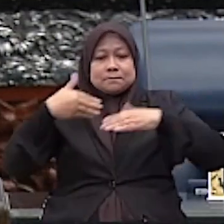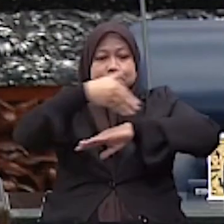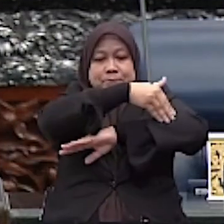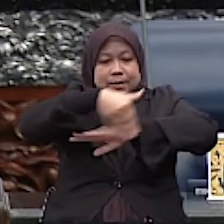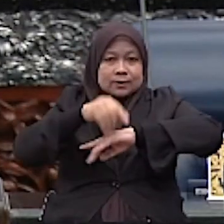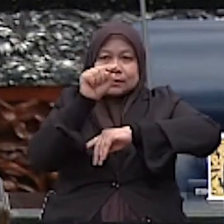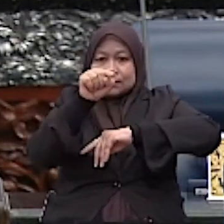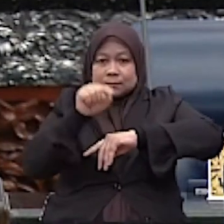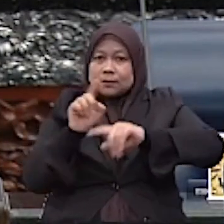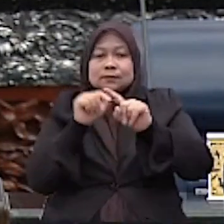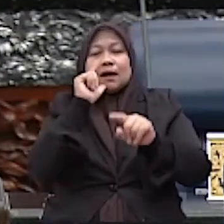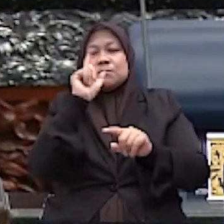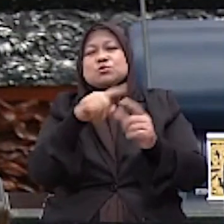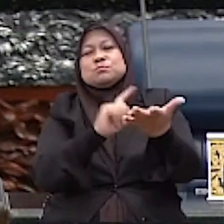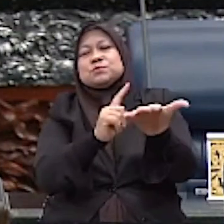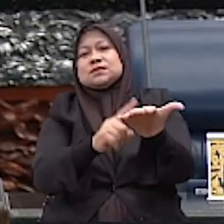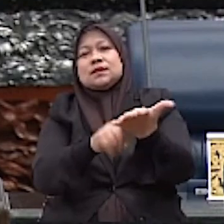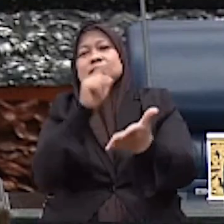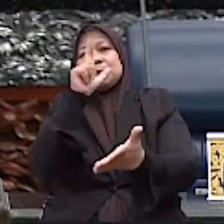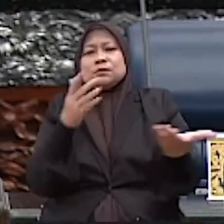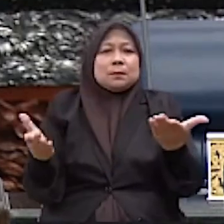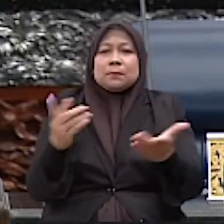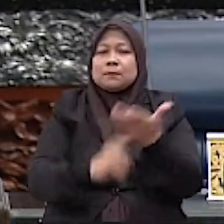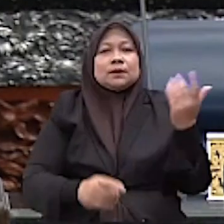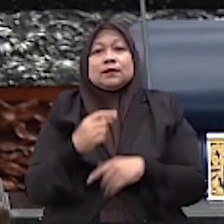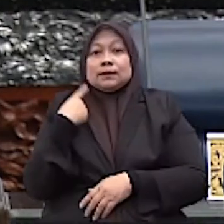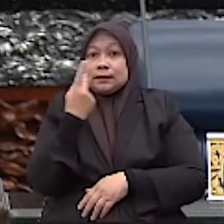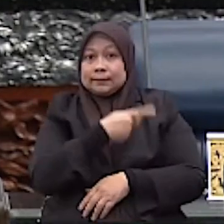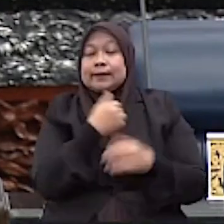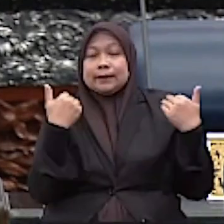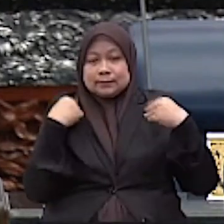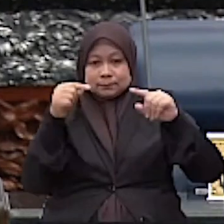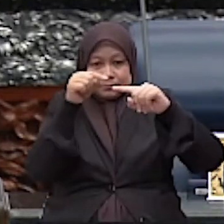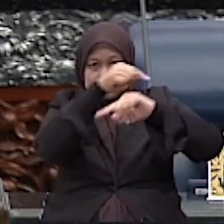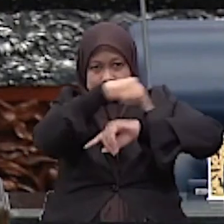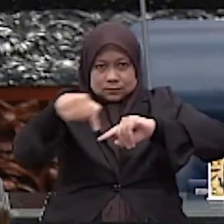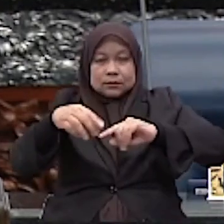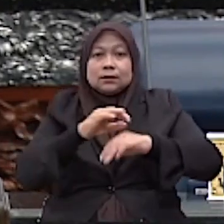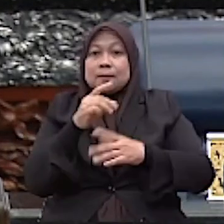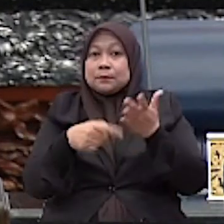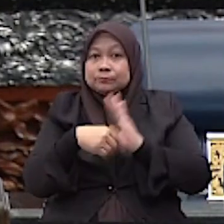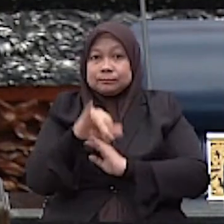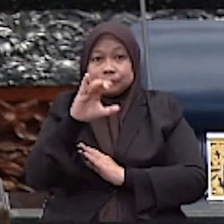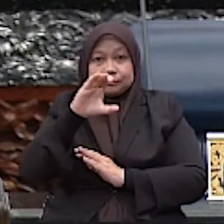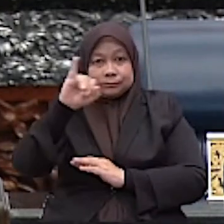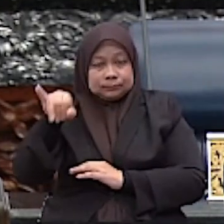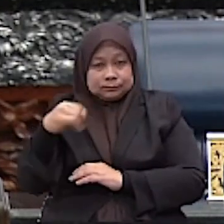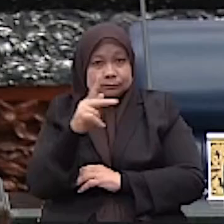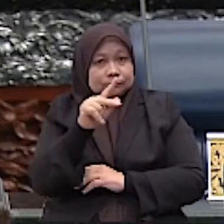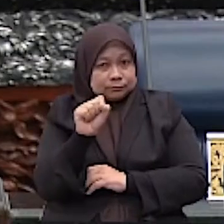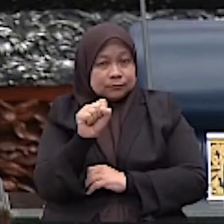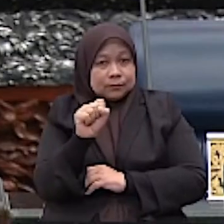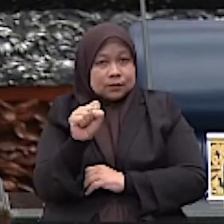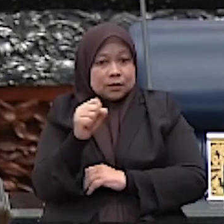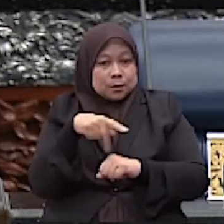dalam tuntutan tak perlu kompromi kita ada Merry sebagaimana keputusan icj dalam case